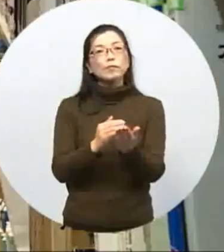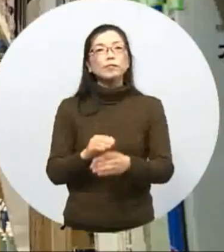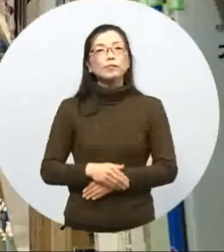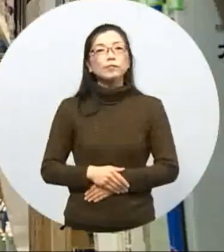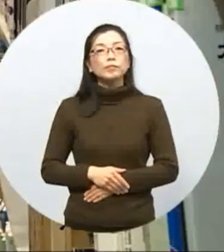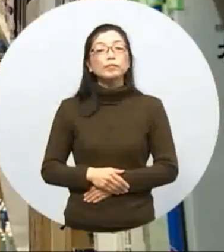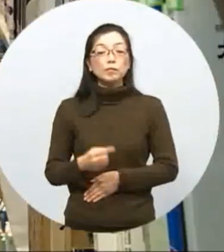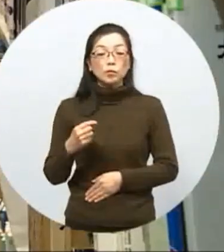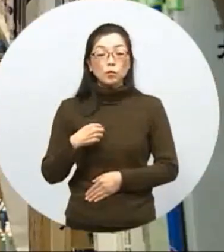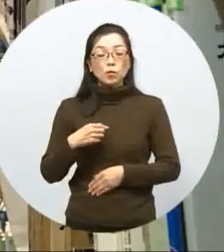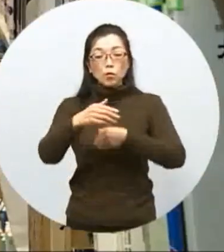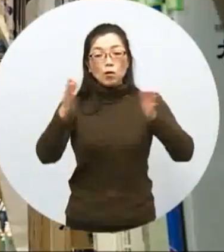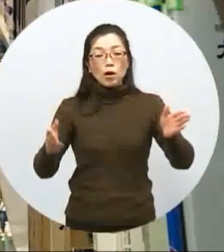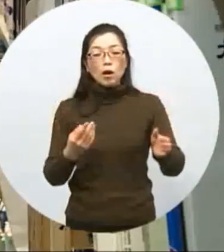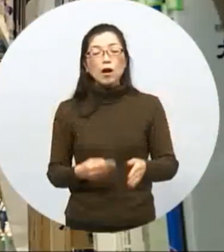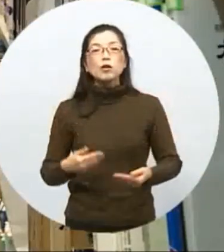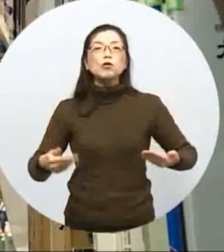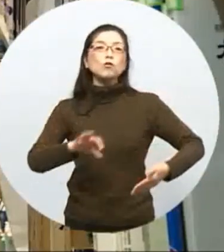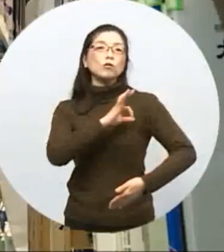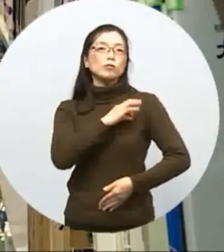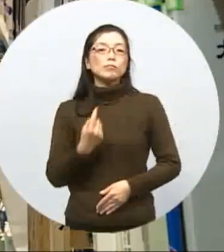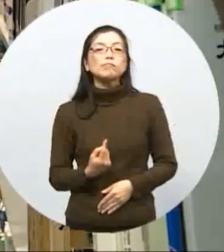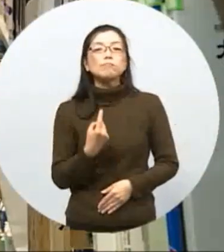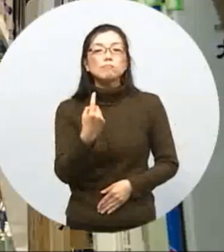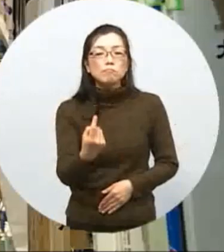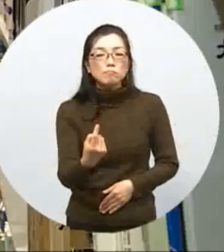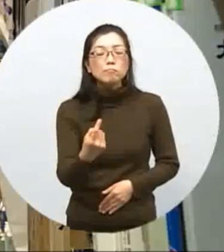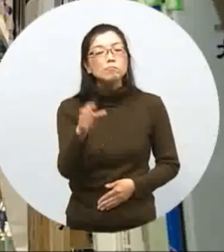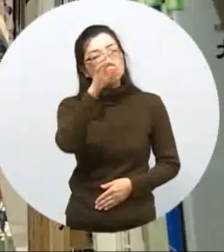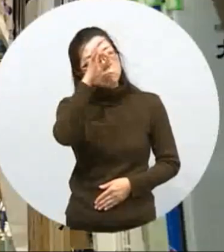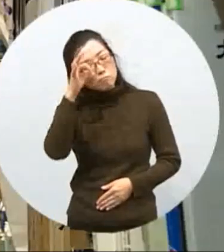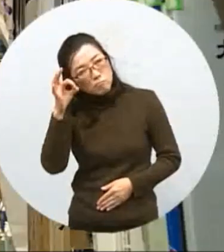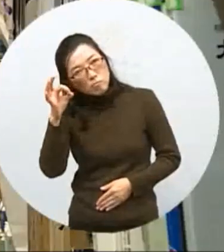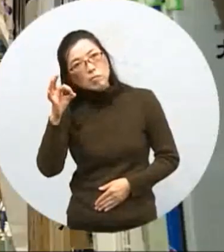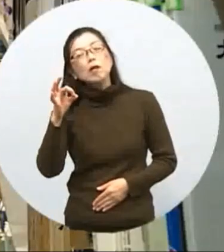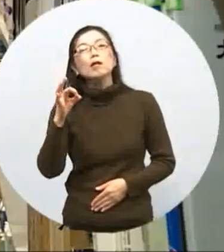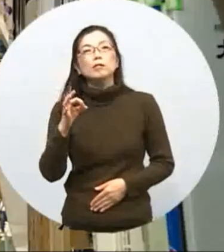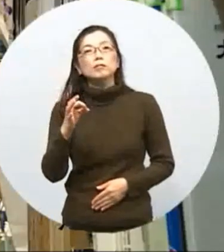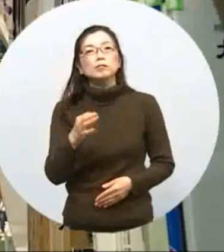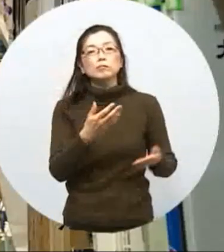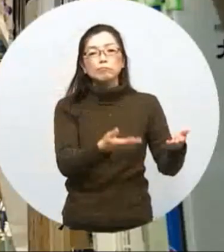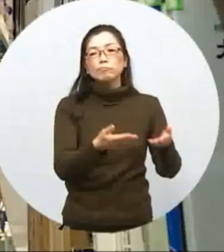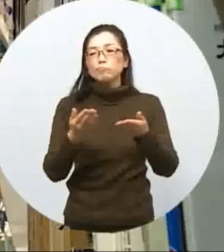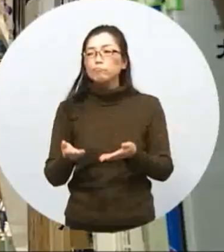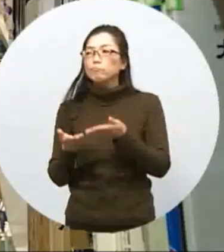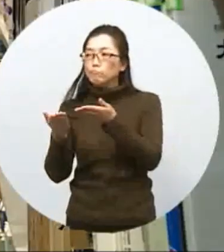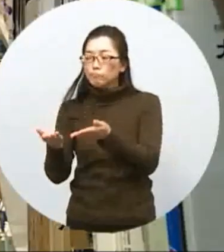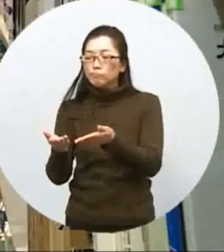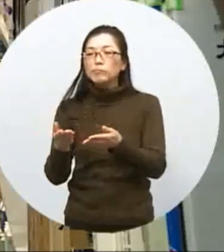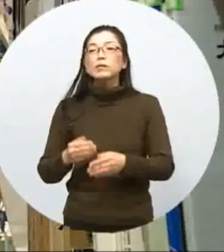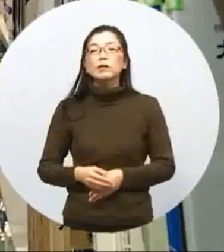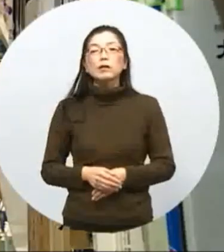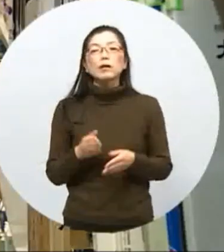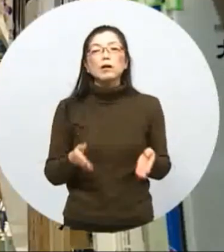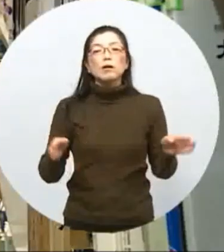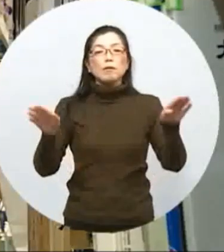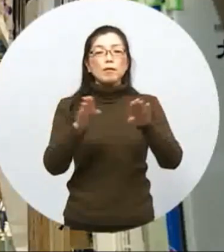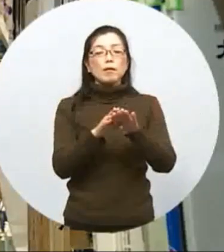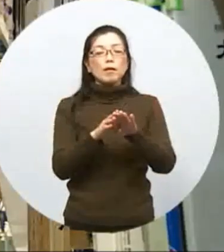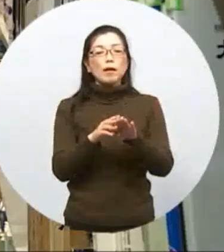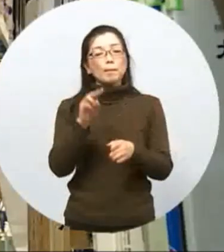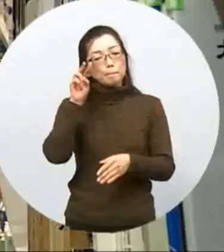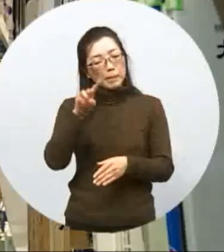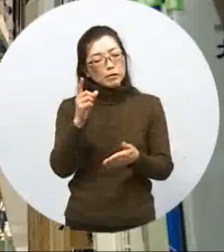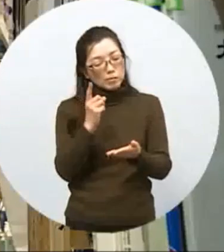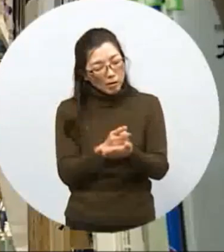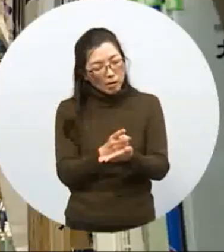職員がここへ取りに来て、ご覧いただくものとなります。で、ものによっては館内閲覧のみ